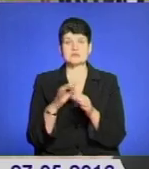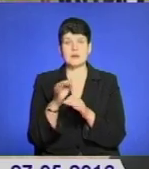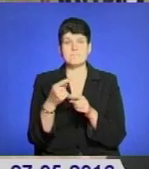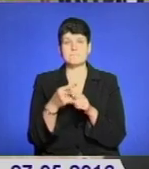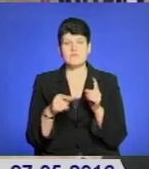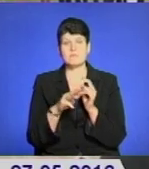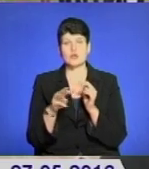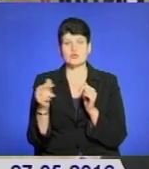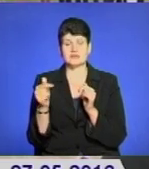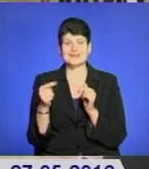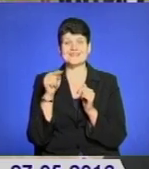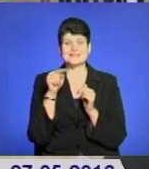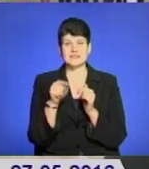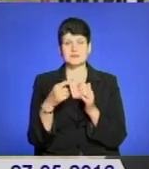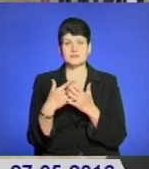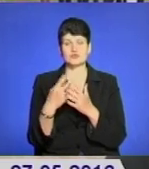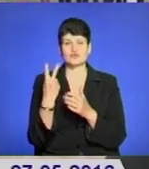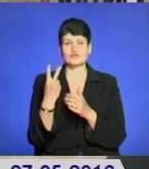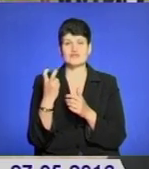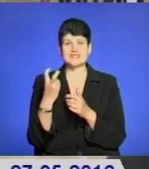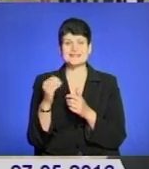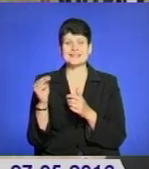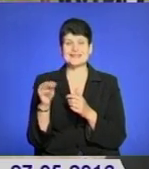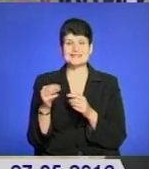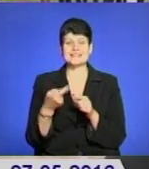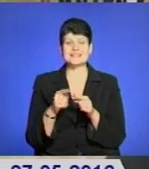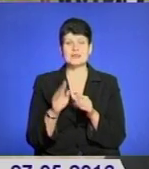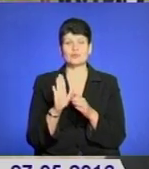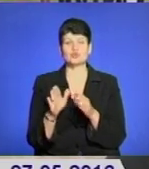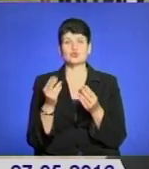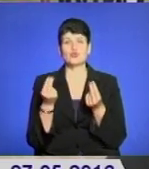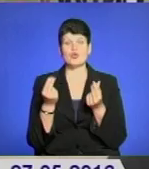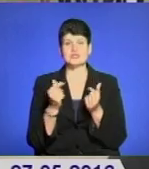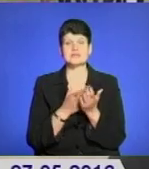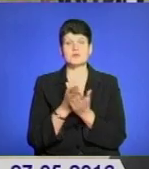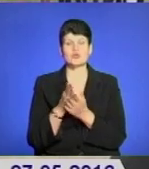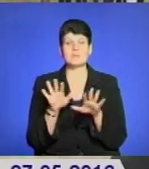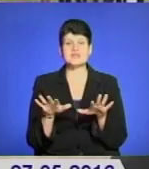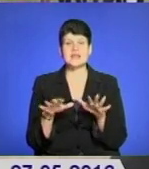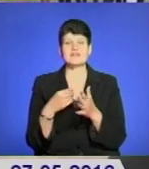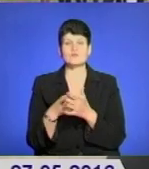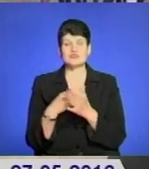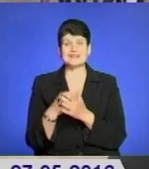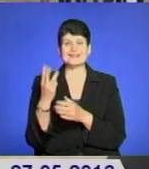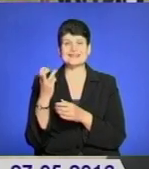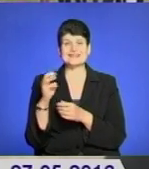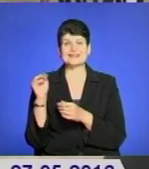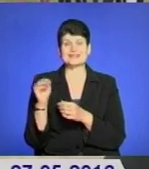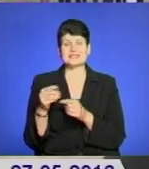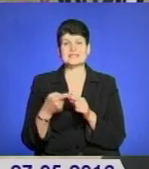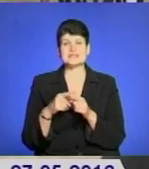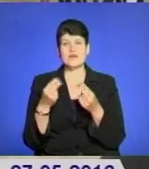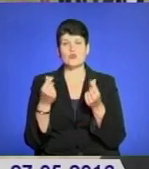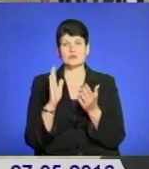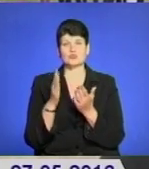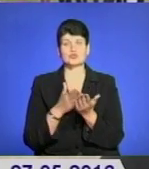півмільйона гривень. З них майже 200 тисяч – це будуть кошти, котрі будуть спрямовані з місцевого бюджету, і 300 тисяч – це кошти,